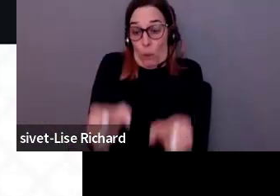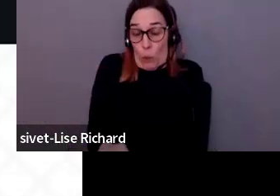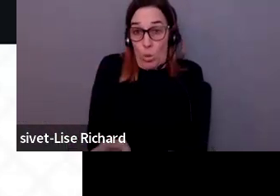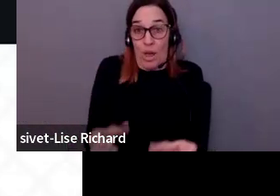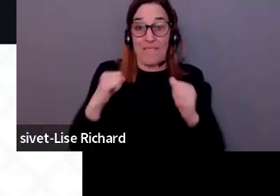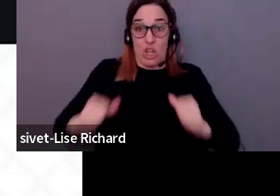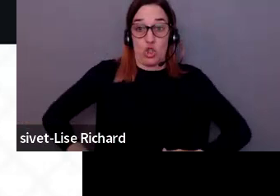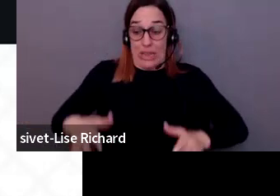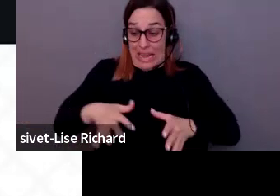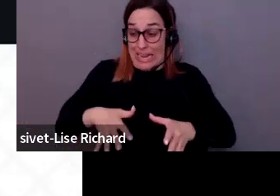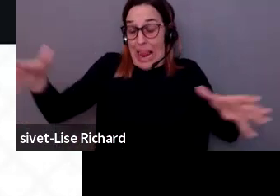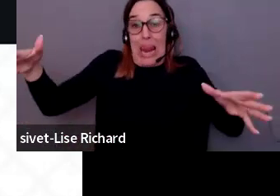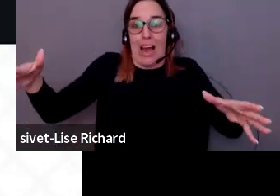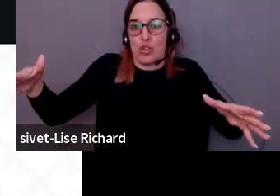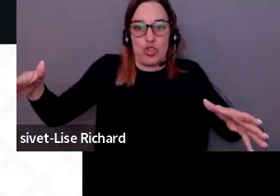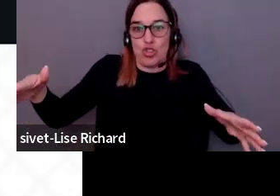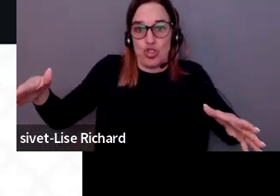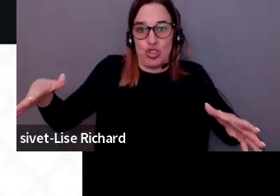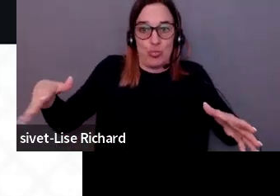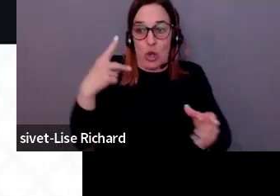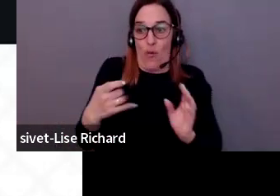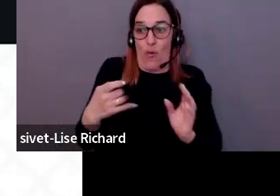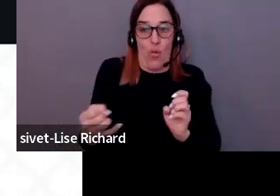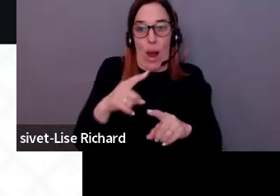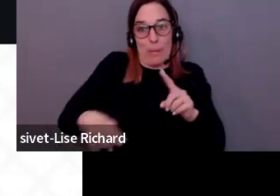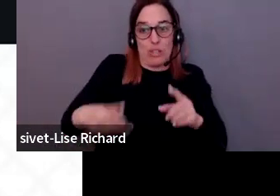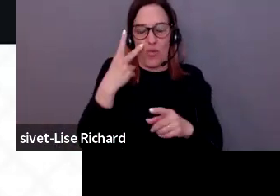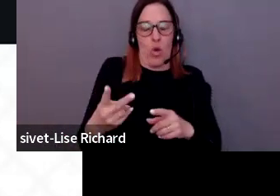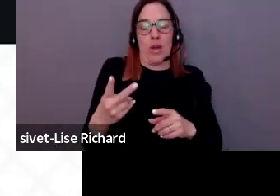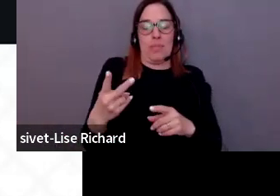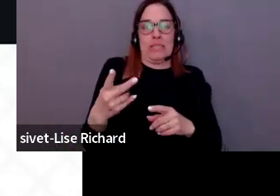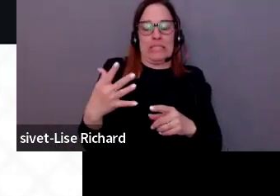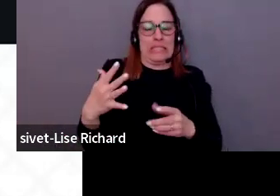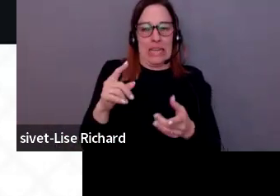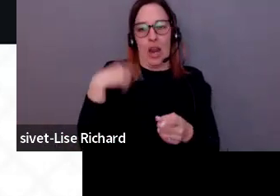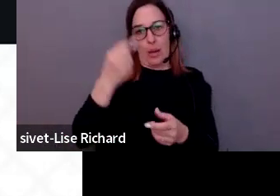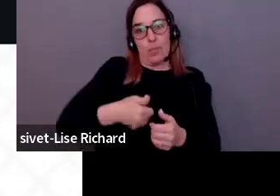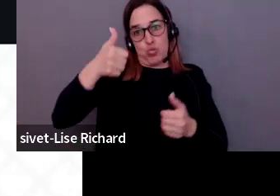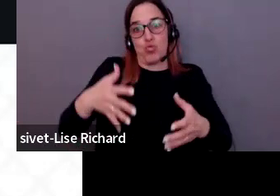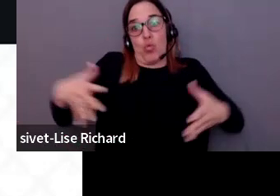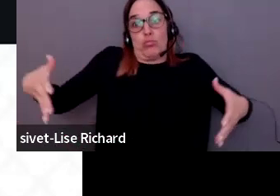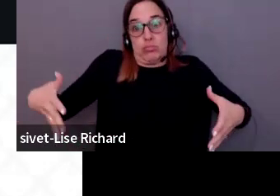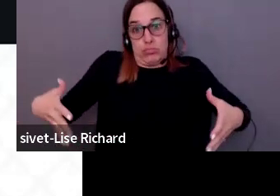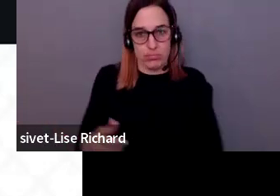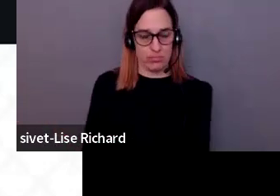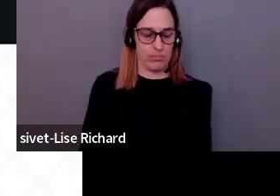large, qui finit à la hauteur des hanches parce qu'on ne veut pas les montrer, ça donne encore plus un effet de rondeur.